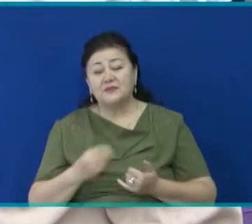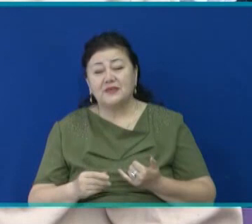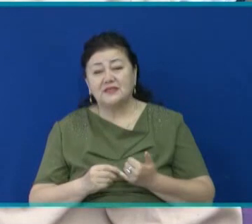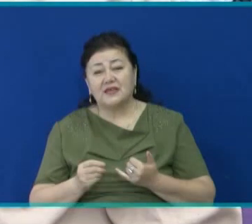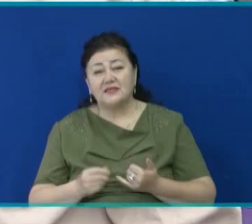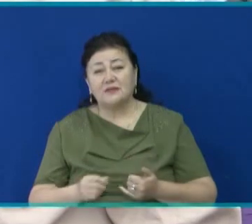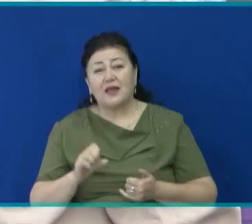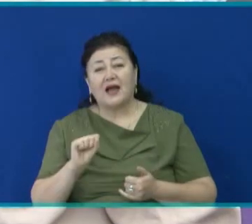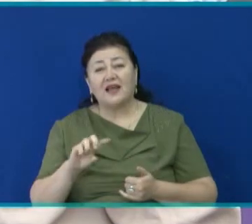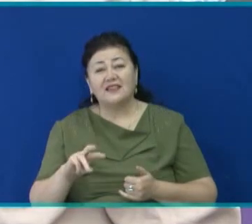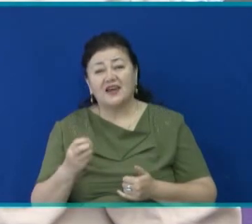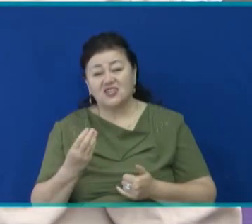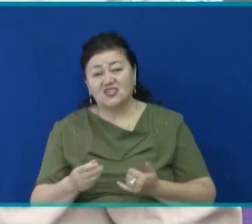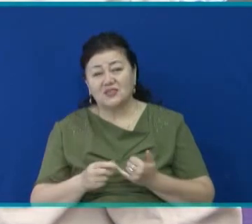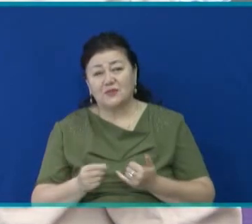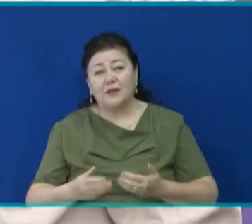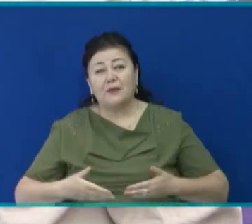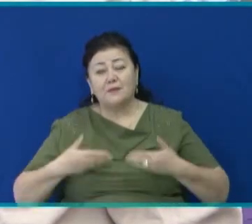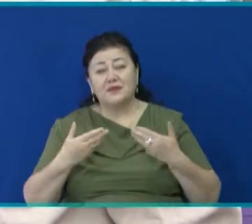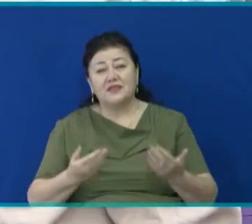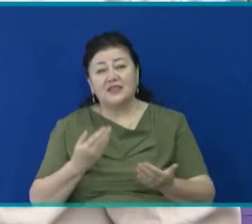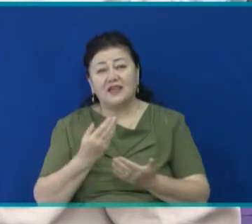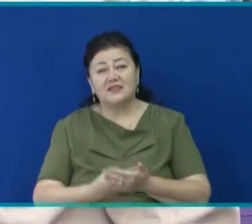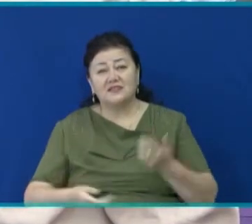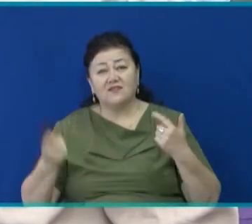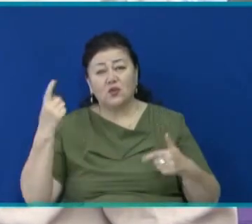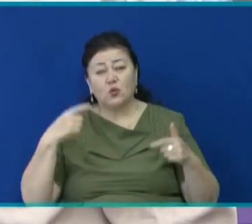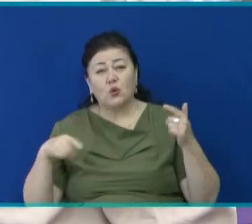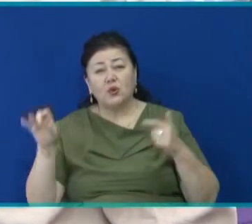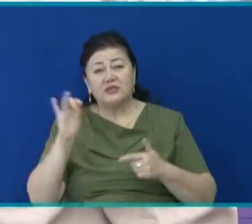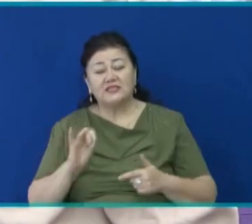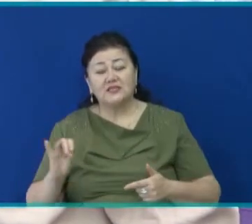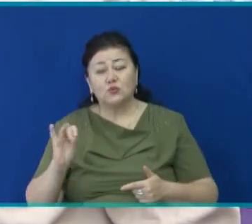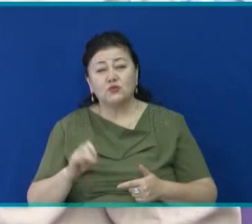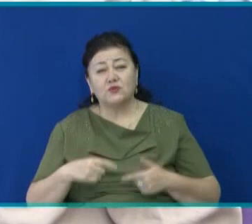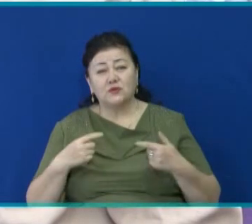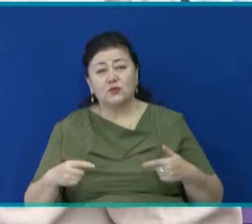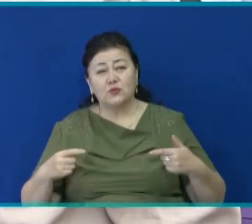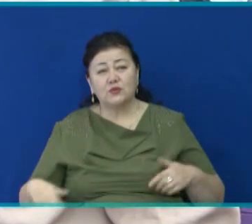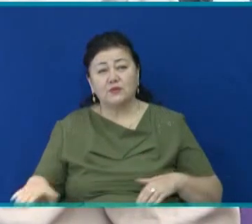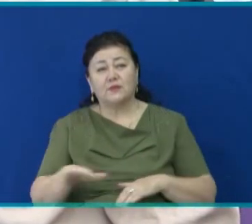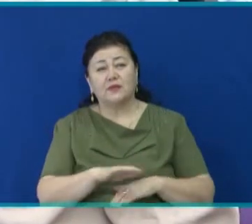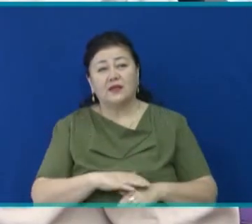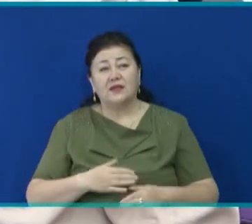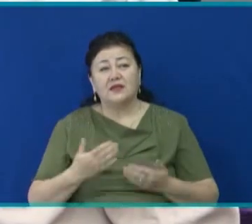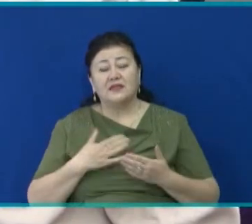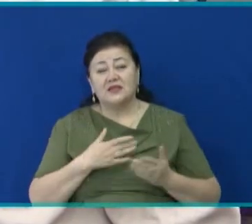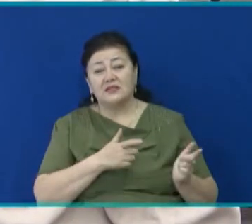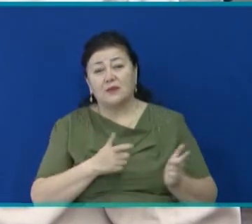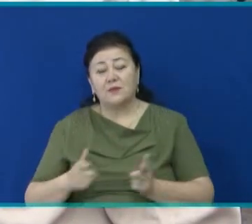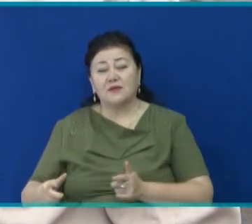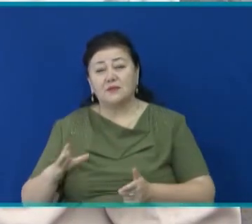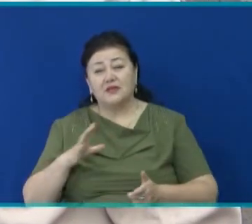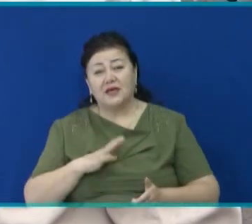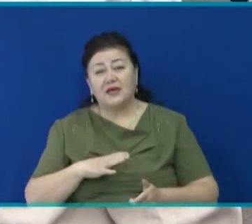Алаша. Можно сказать, что мы смогли передать свое искусство жителям других областей. Кроме того, мы показали себя с лучшей стороны. Наша подготовка была на